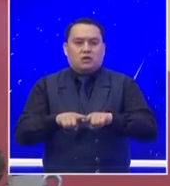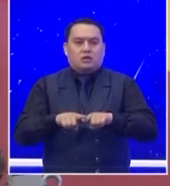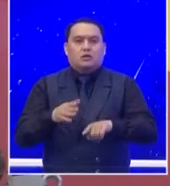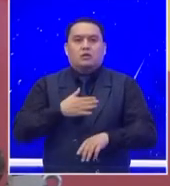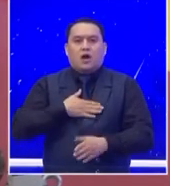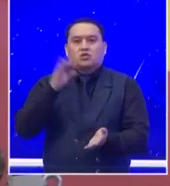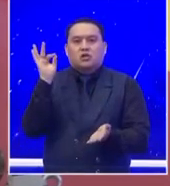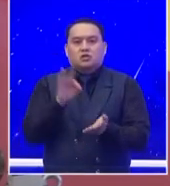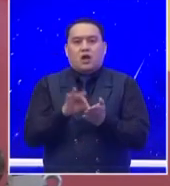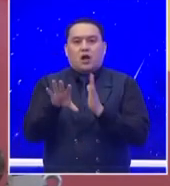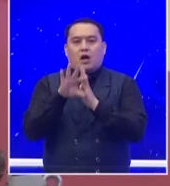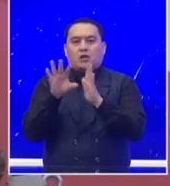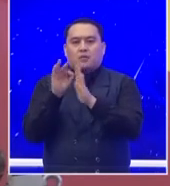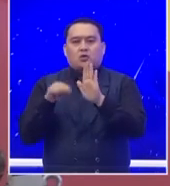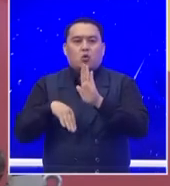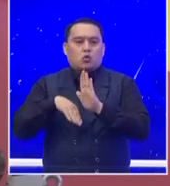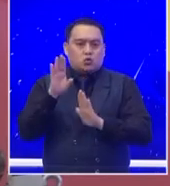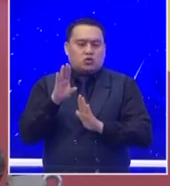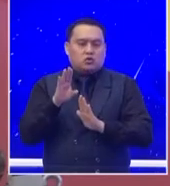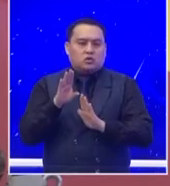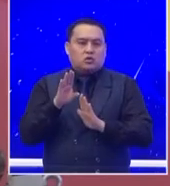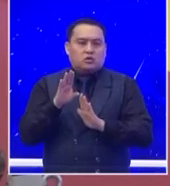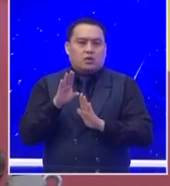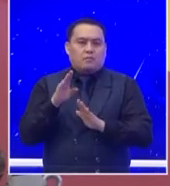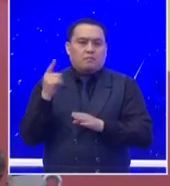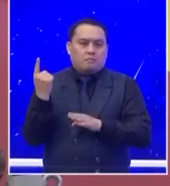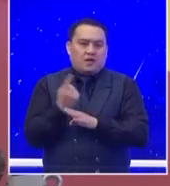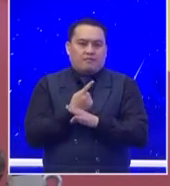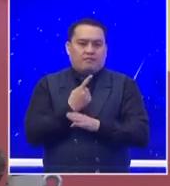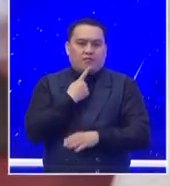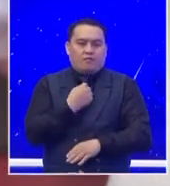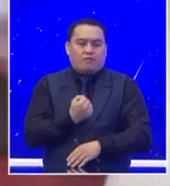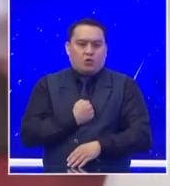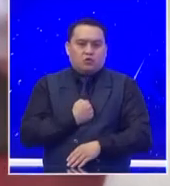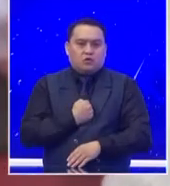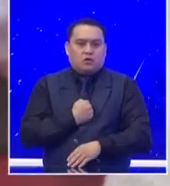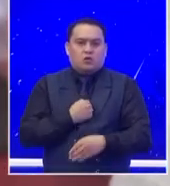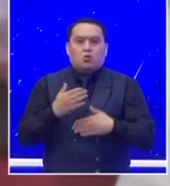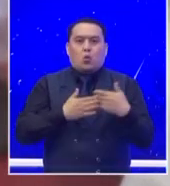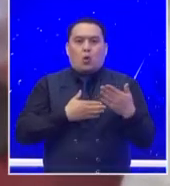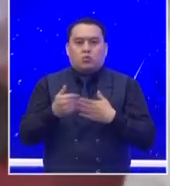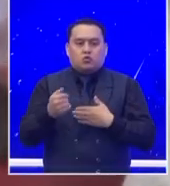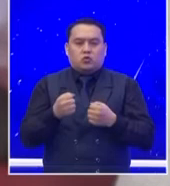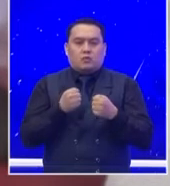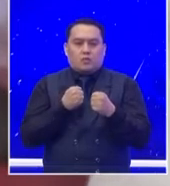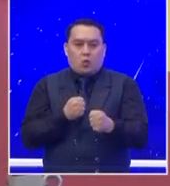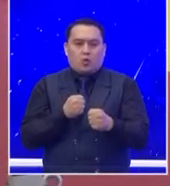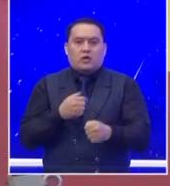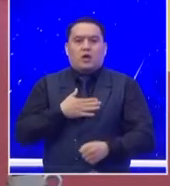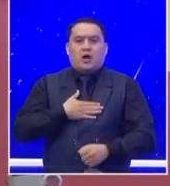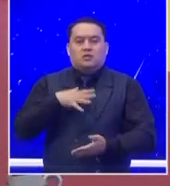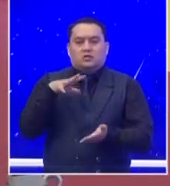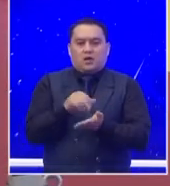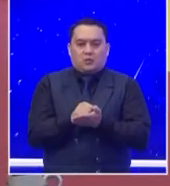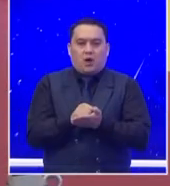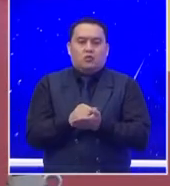Наша цель – отобрать самых лучших и повести на первенство войска по рукопашному бою. Я сам занимаюсь